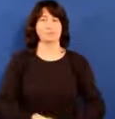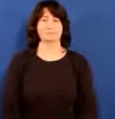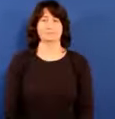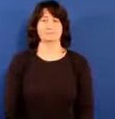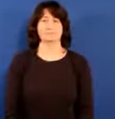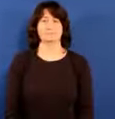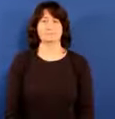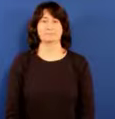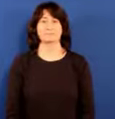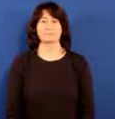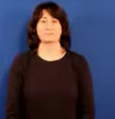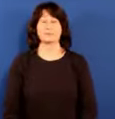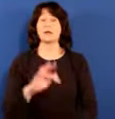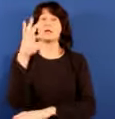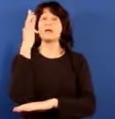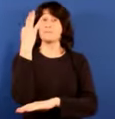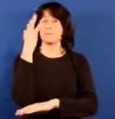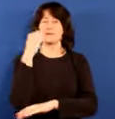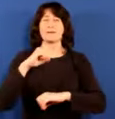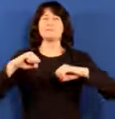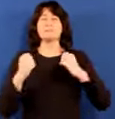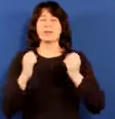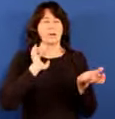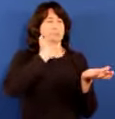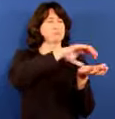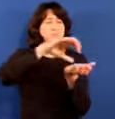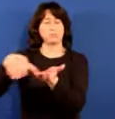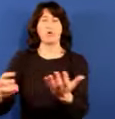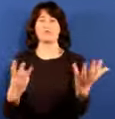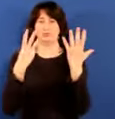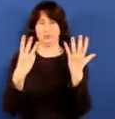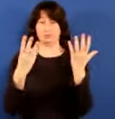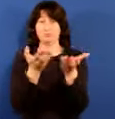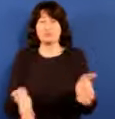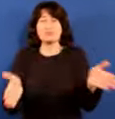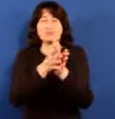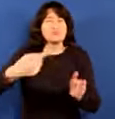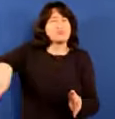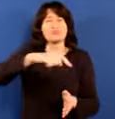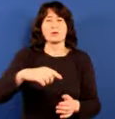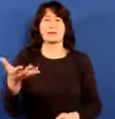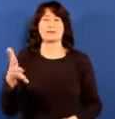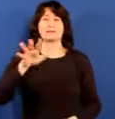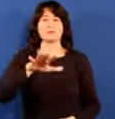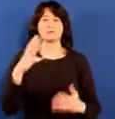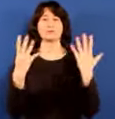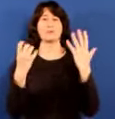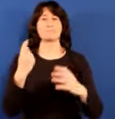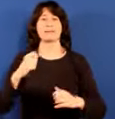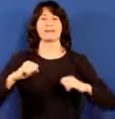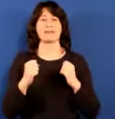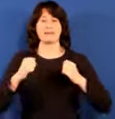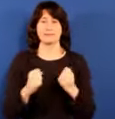Gaur egun lurralde historikoan guztira hegazti erruleen 23 ustiapen daude erregistratuta, kaioletan landakoak eta